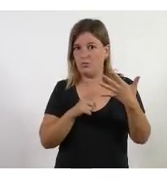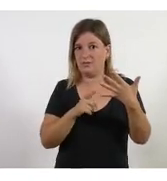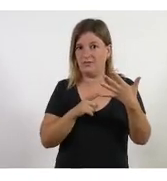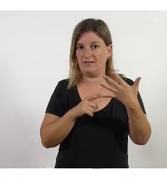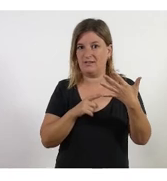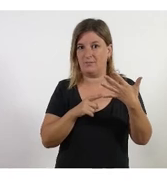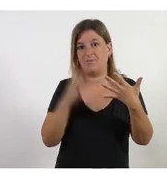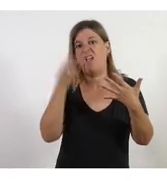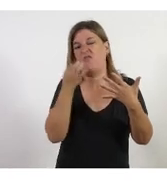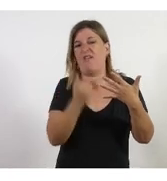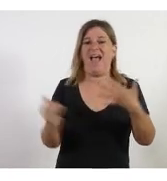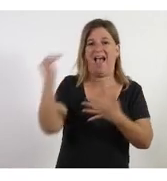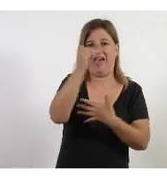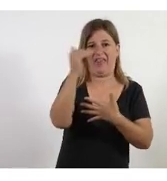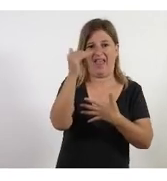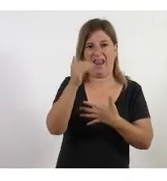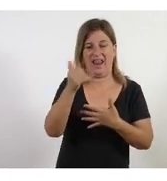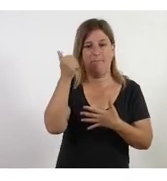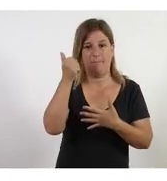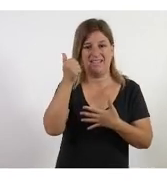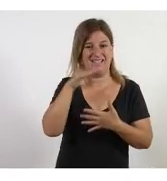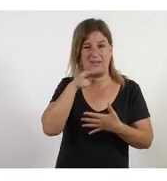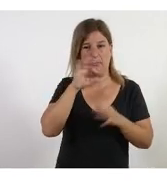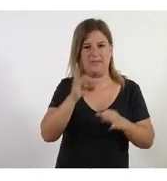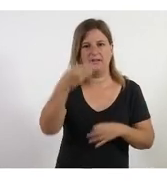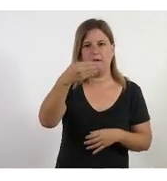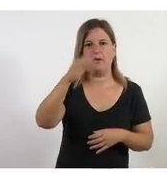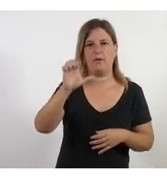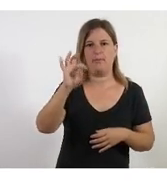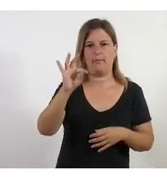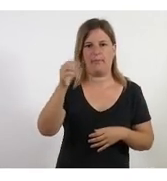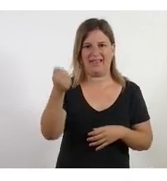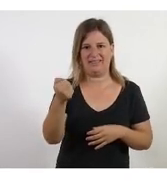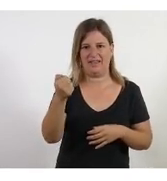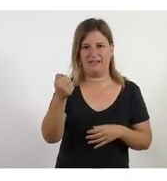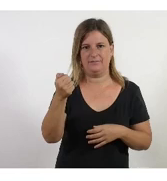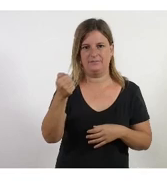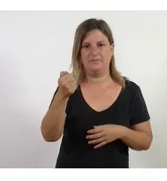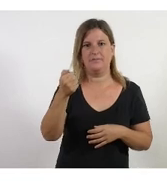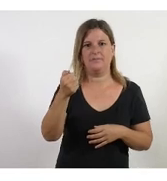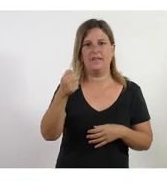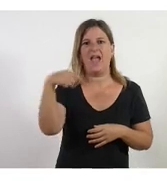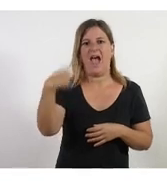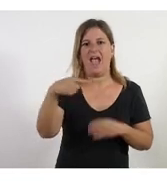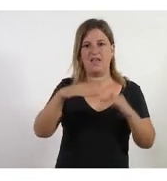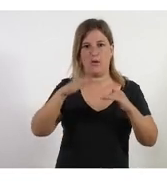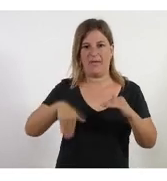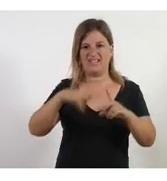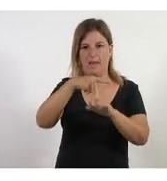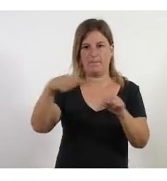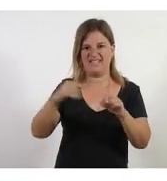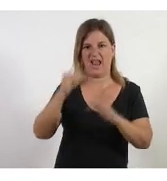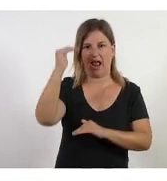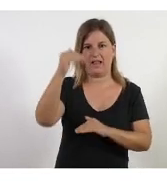de tot, la freqüència més bèstia, és la beta. La beta hi ha baixa, alta, mitja i alta. La